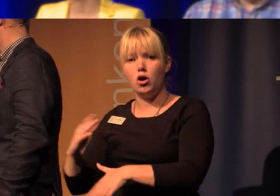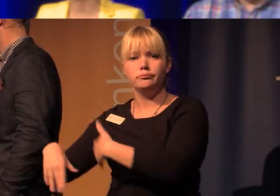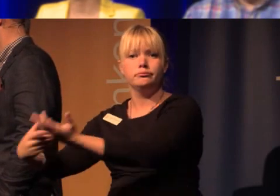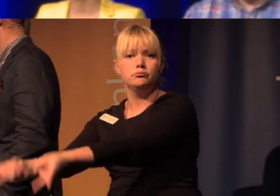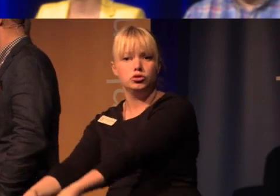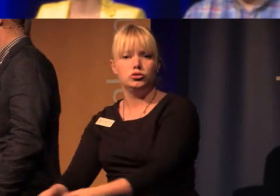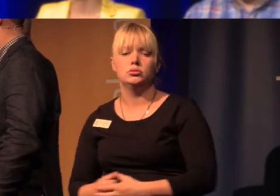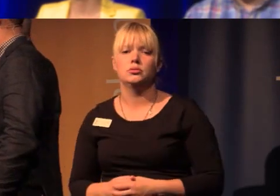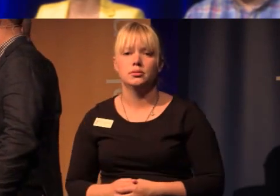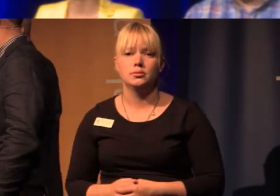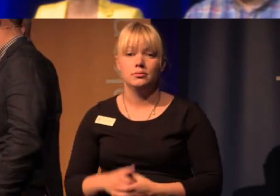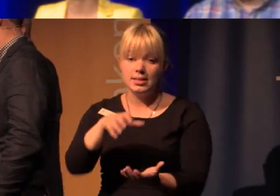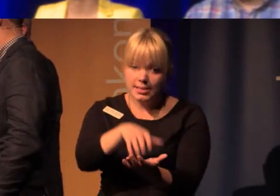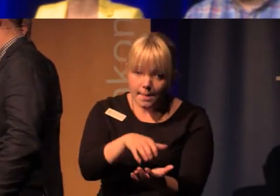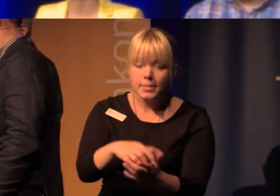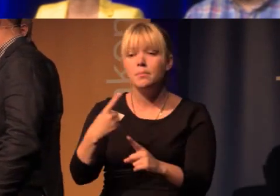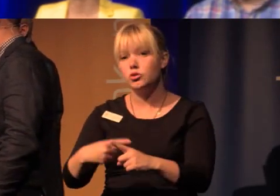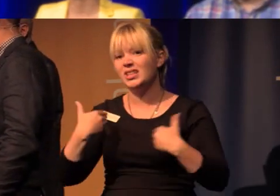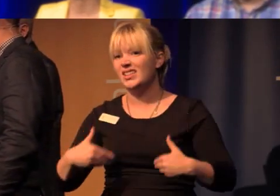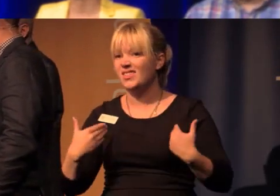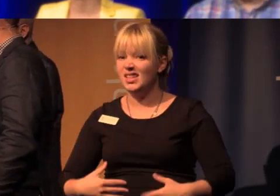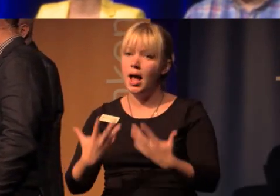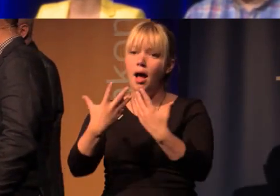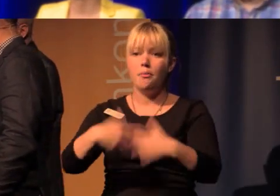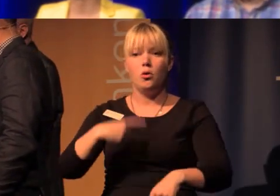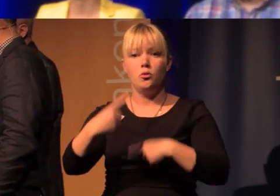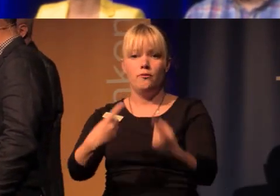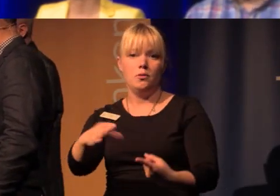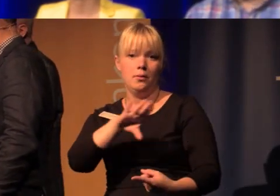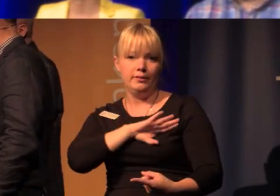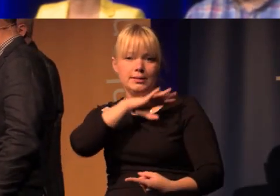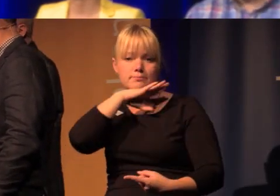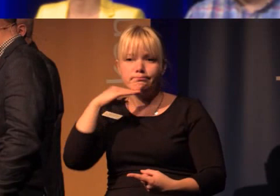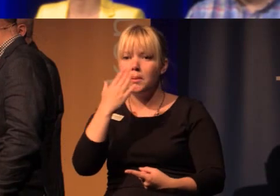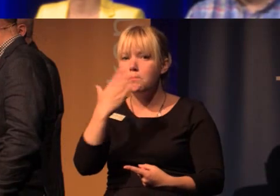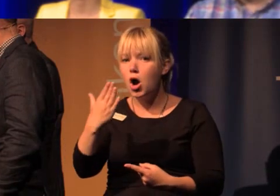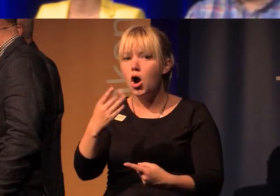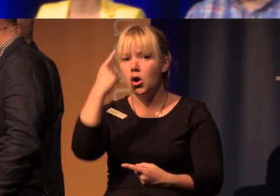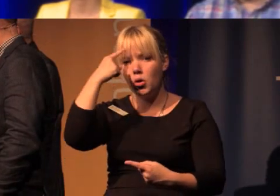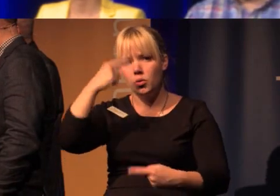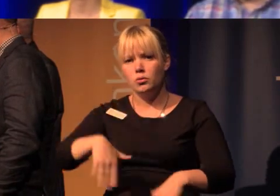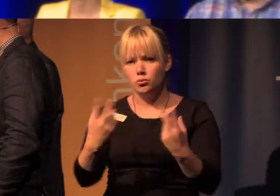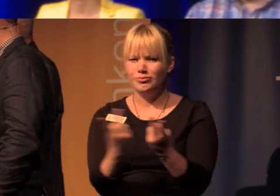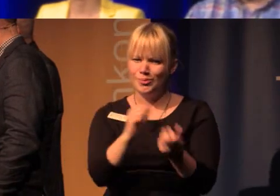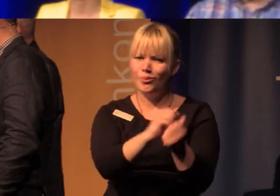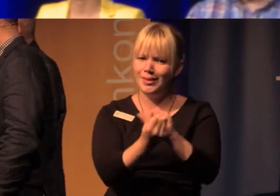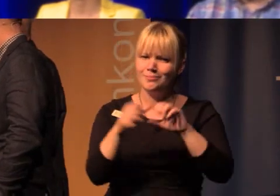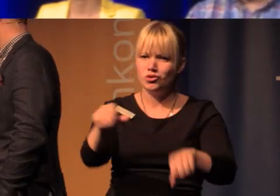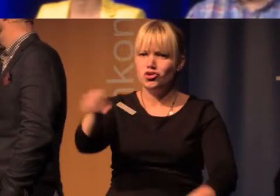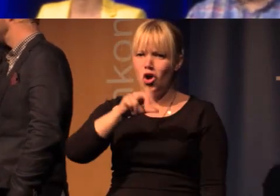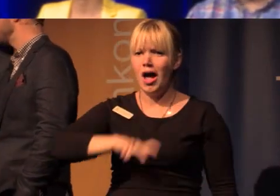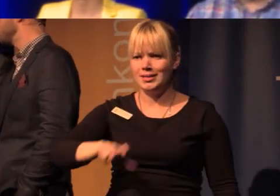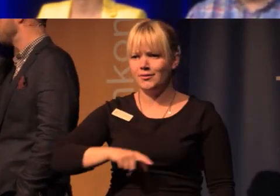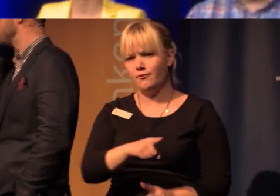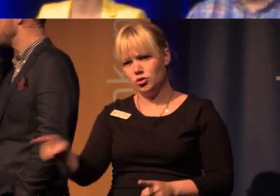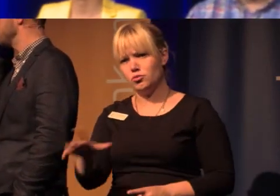individerna i samhället, de utvecklas av kultur. Och då behövs det en politik som aktivt tar ansvar för kulturutövarna.